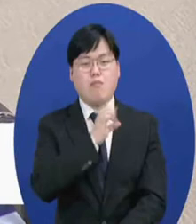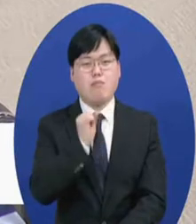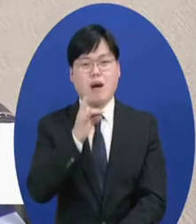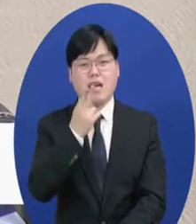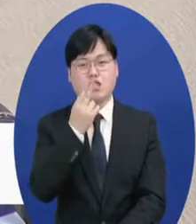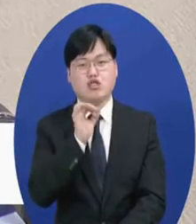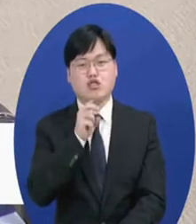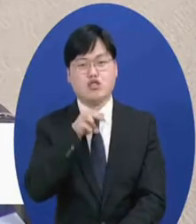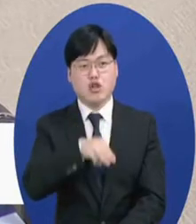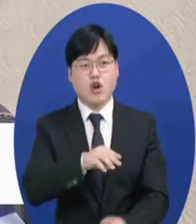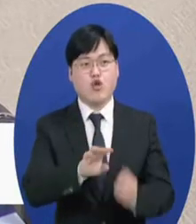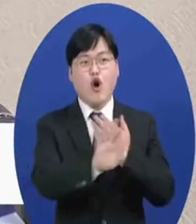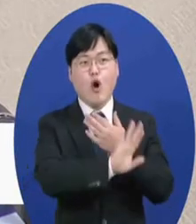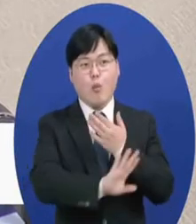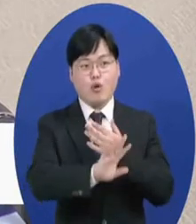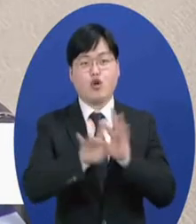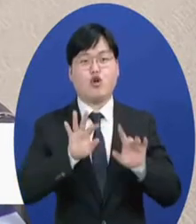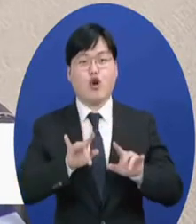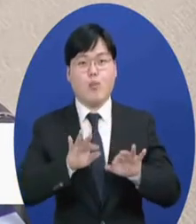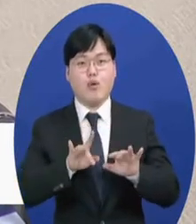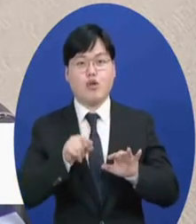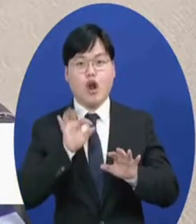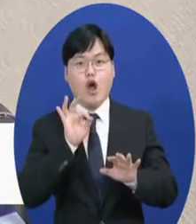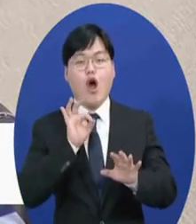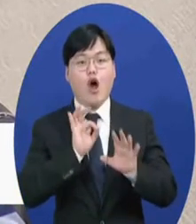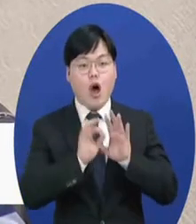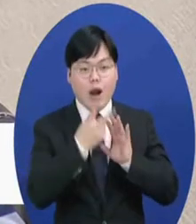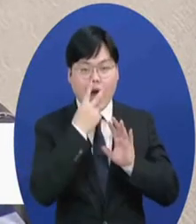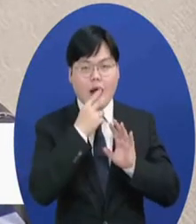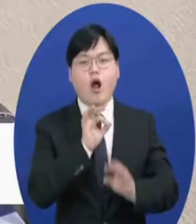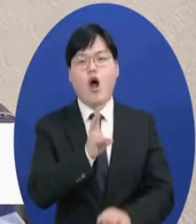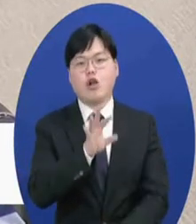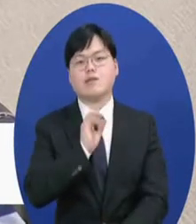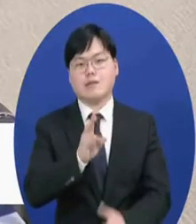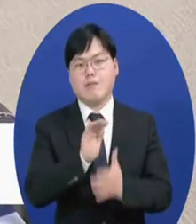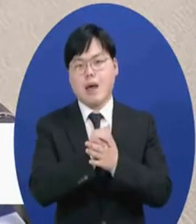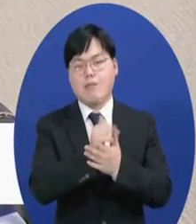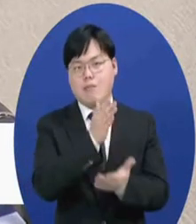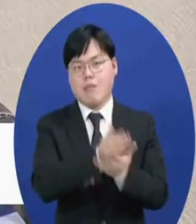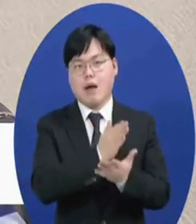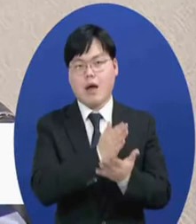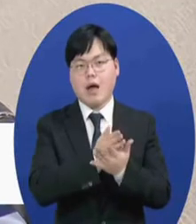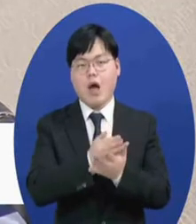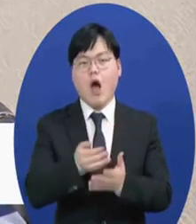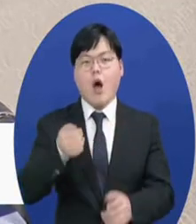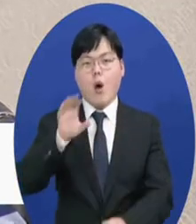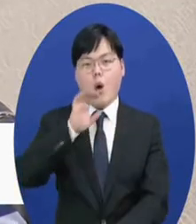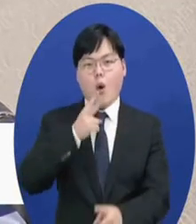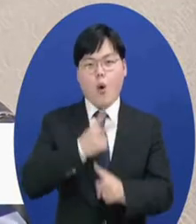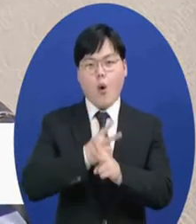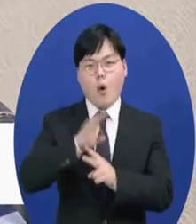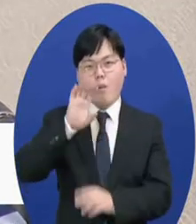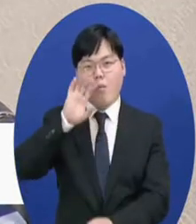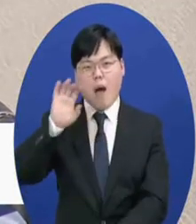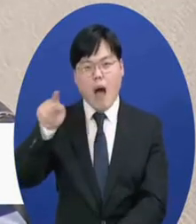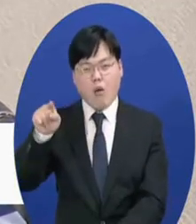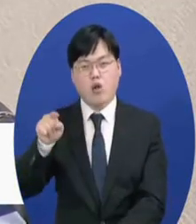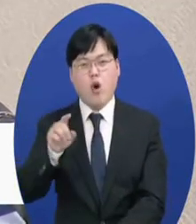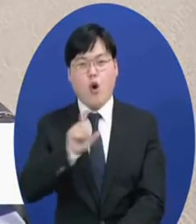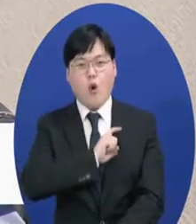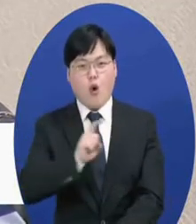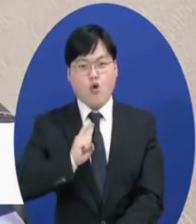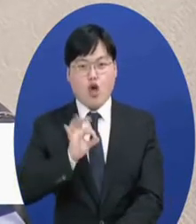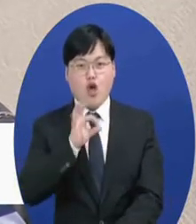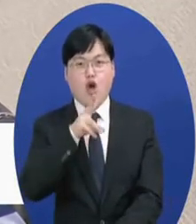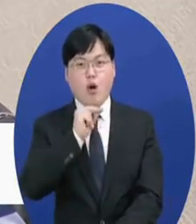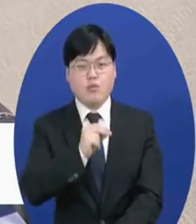гих өмгөөлөгчийн компьютер дээрээс олдсон байгаа. Тэгэхээр зохион байгуулалттай хууль хяналтын байгууллага хувь хүний одоо өмчийг